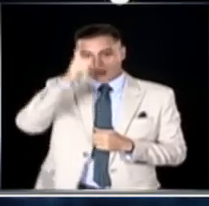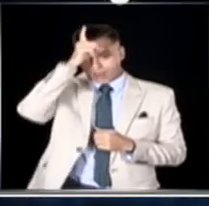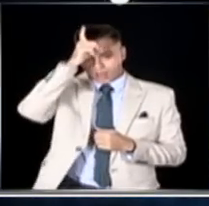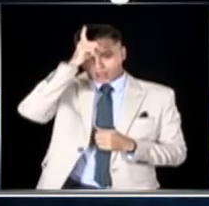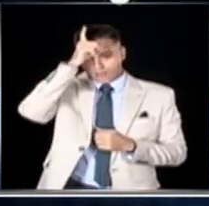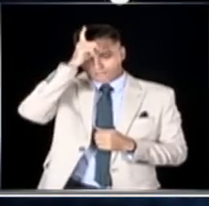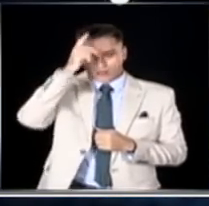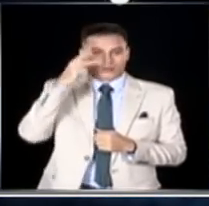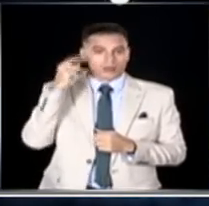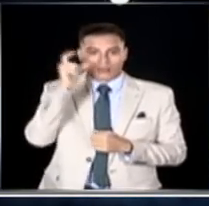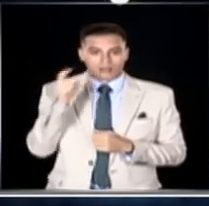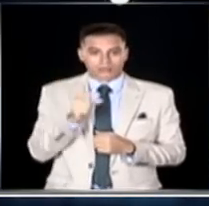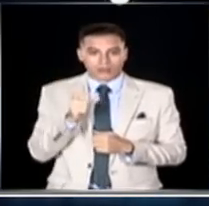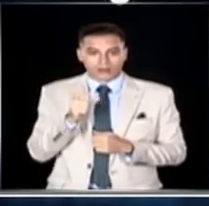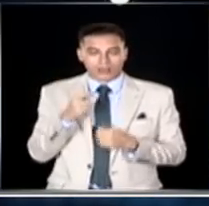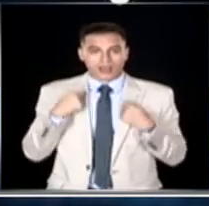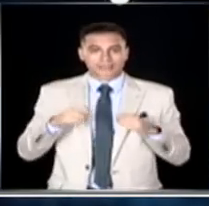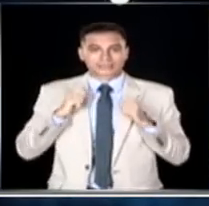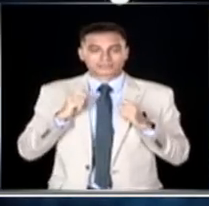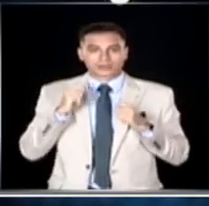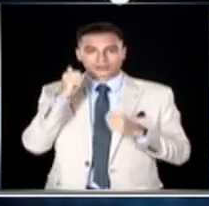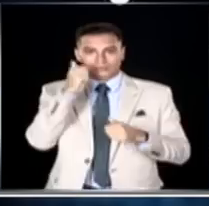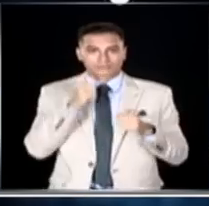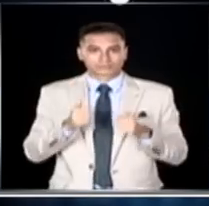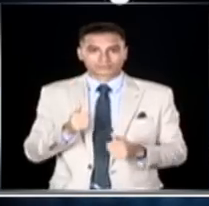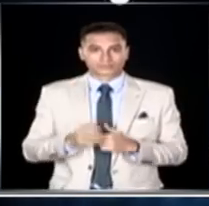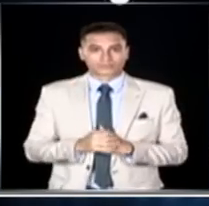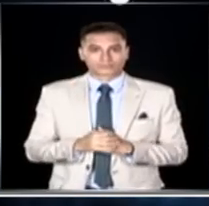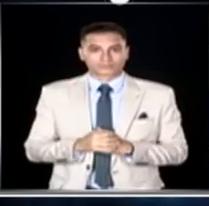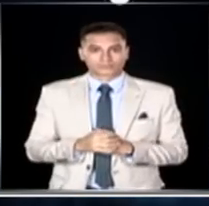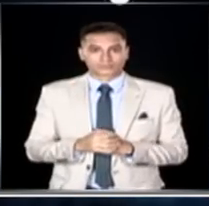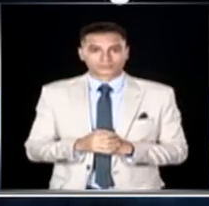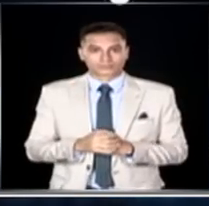إنجلترا، ألمانيا، إيطاليا، إسبانيا.